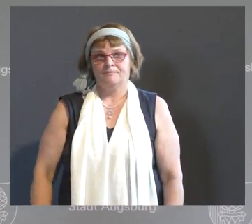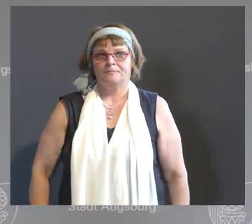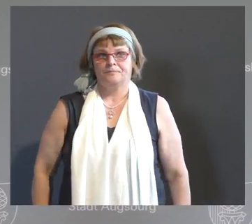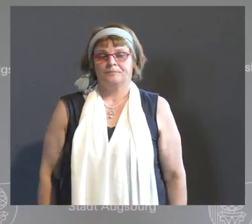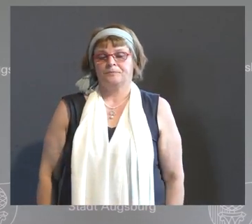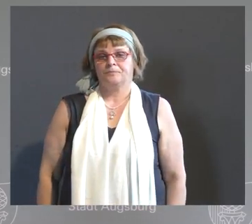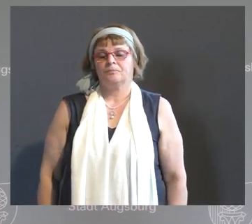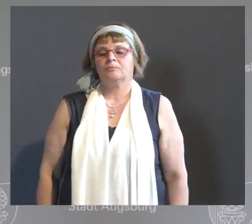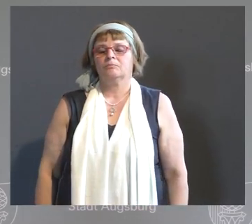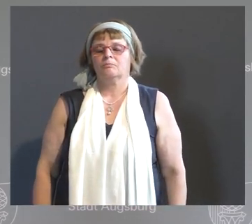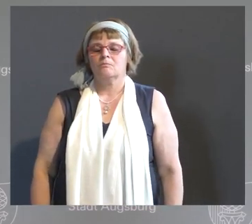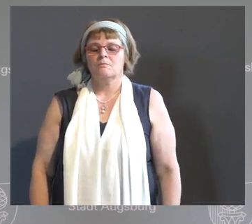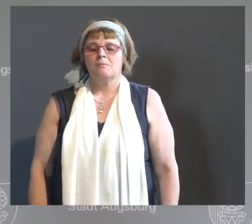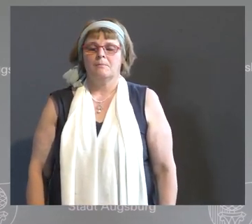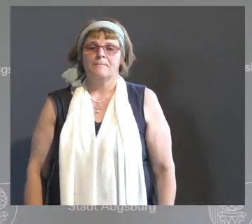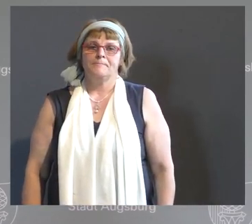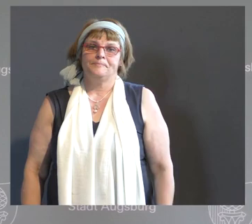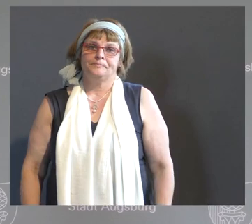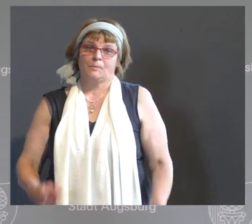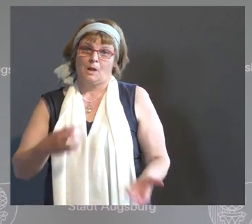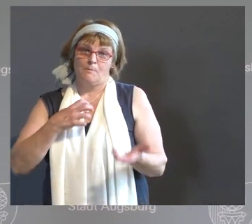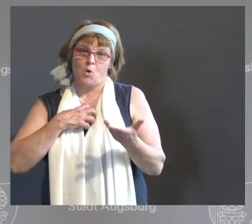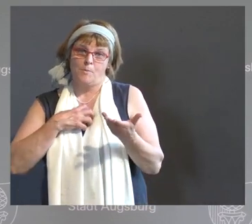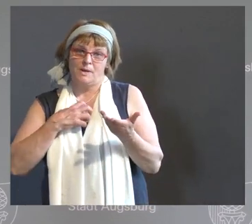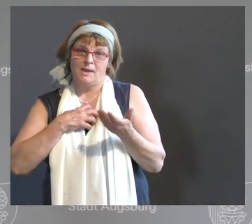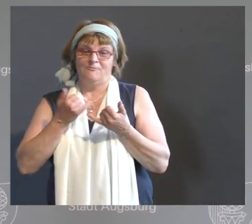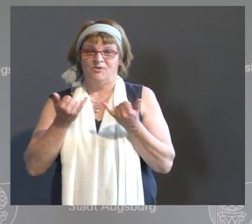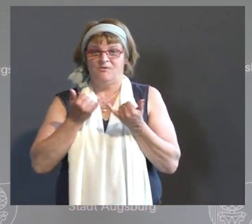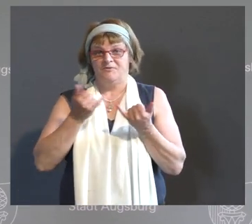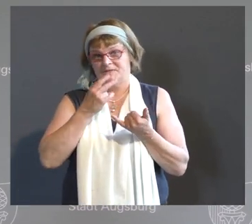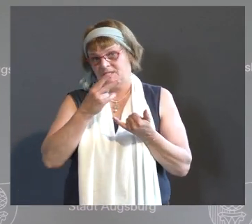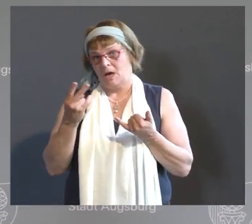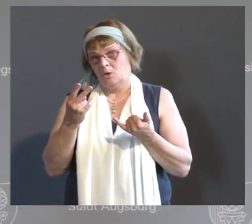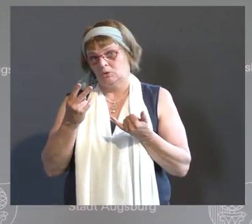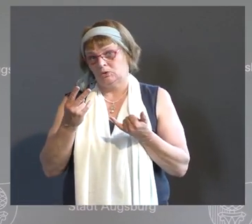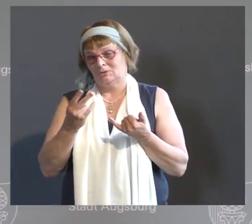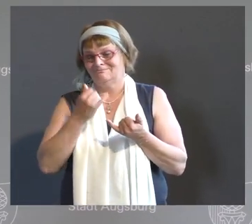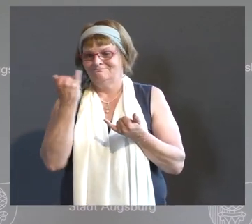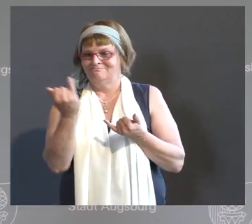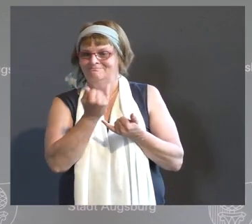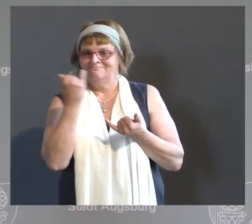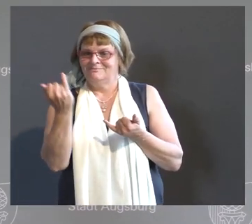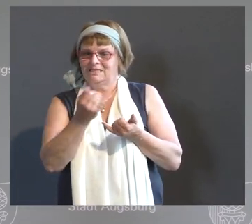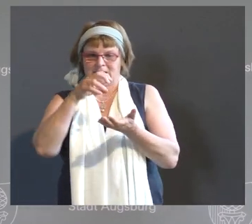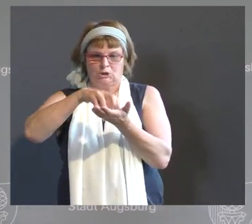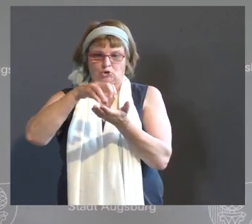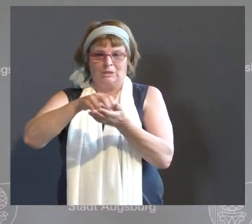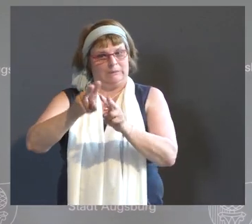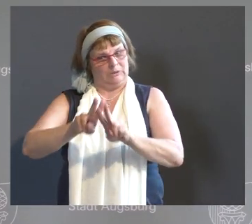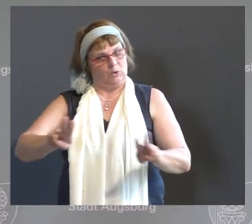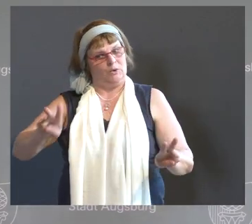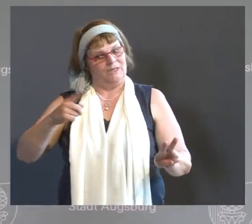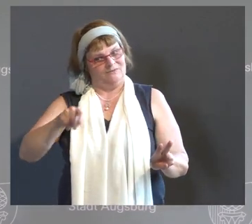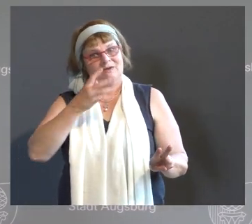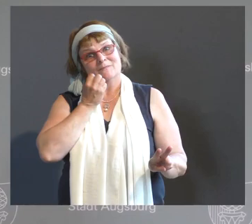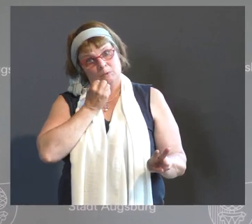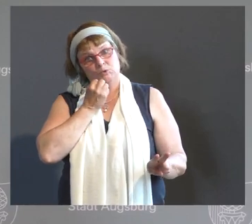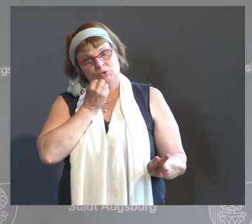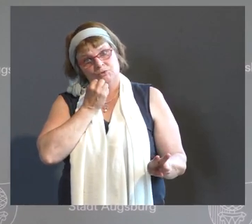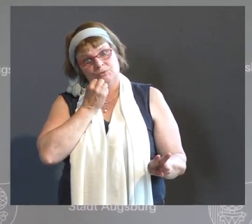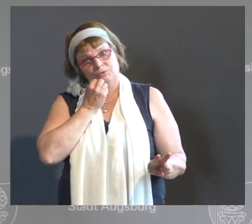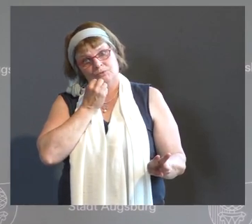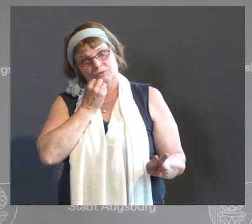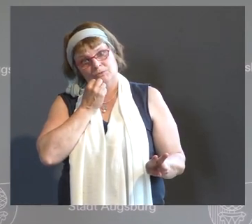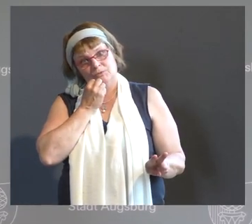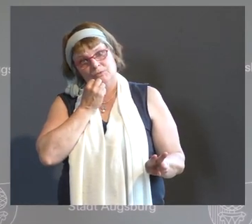Problem der Verlagerung im Blick. Natürlich ist die Frage, wenn wir die Innenstadt beruhigen und auch entsprechend absichern, was passiert dann? Und da